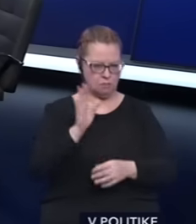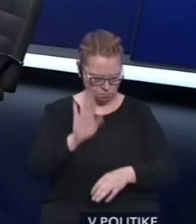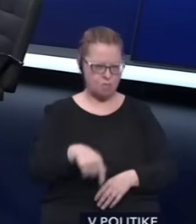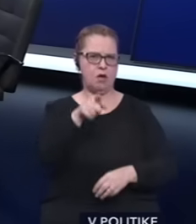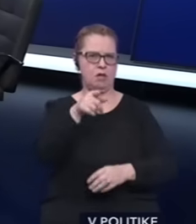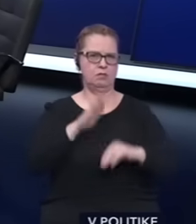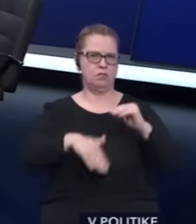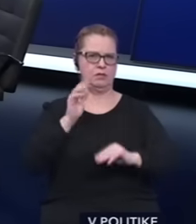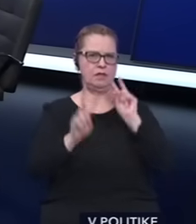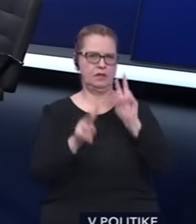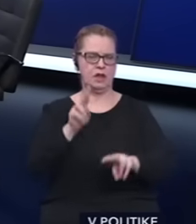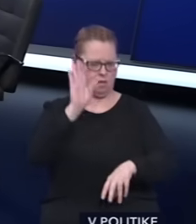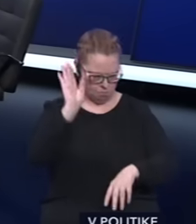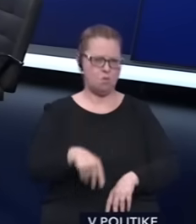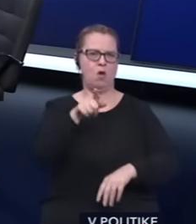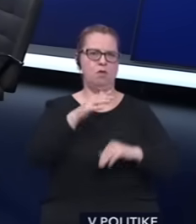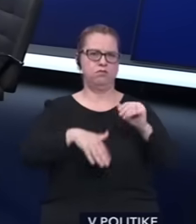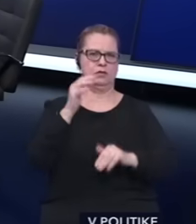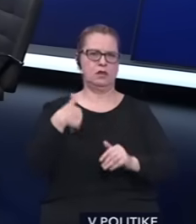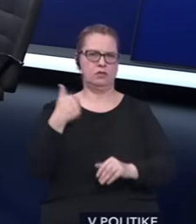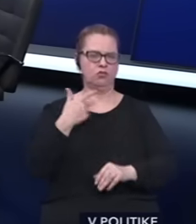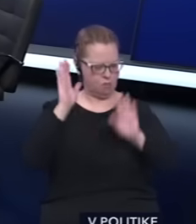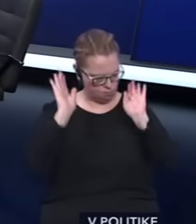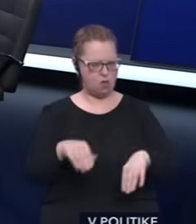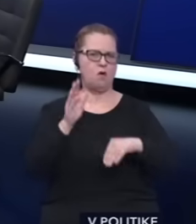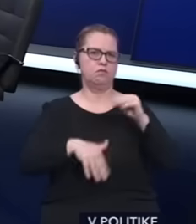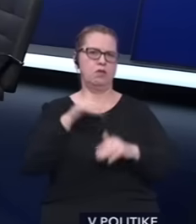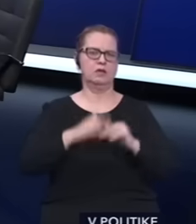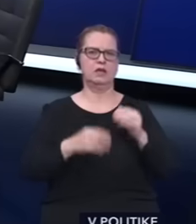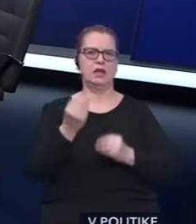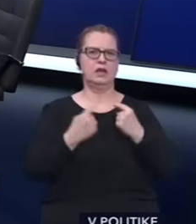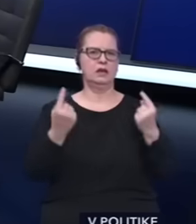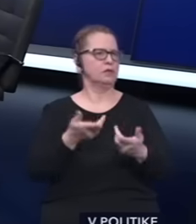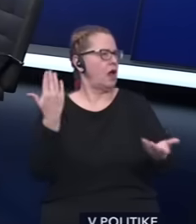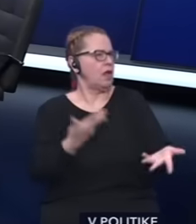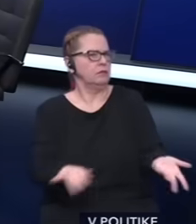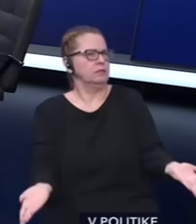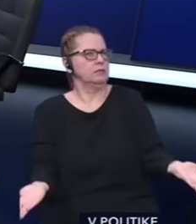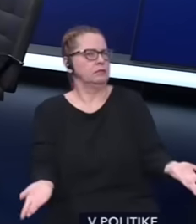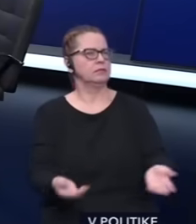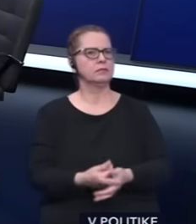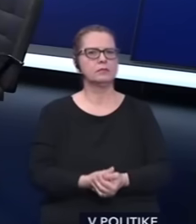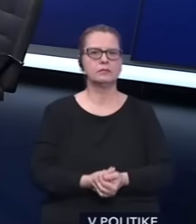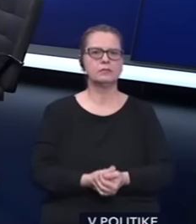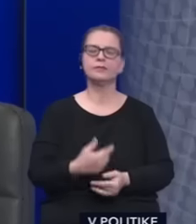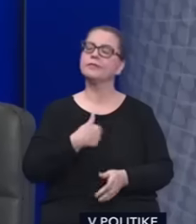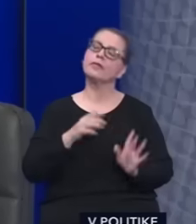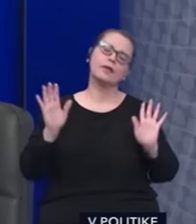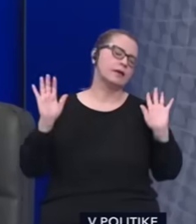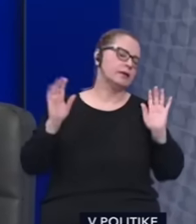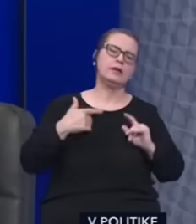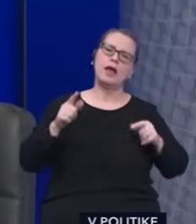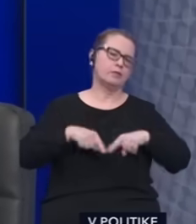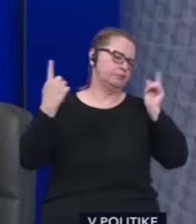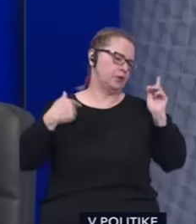mohli ste stavať školy, mohli ste stavať ihriska, len nejak sa to nedialo. Nie, ja sa k tomu